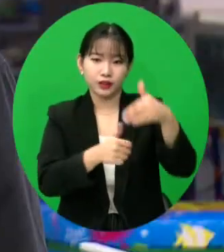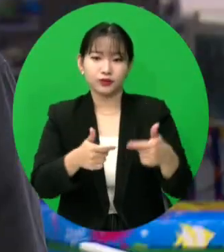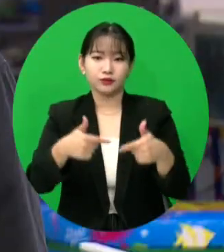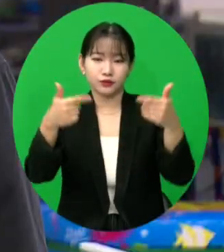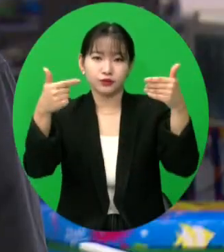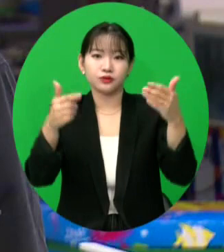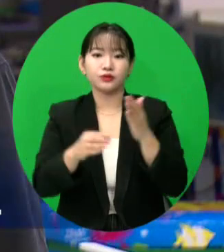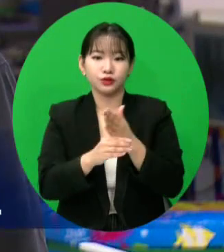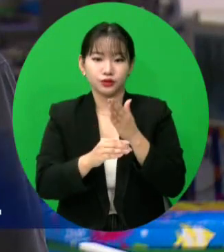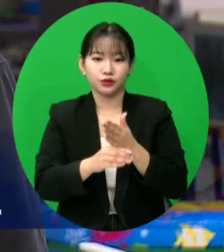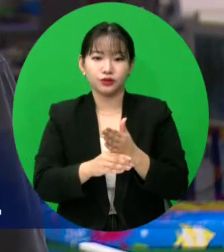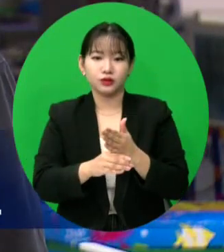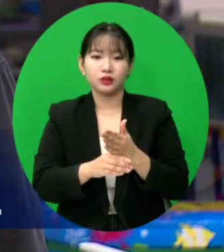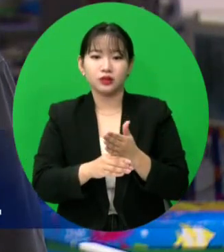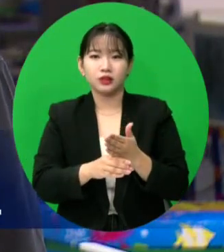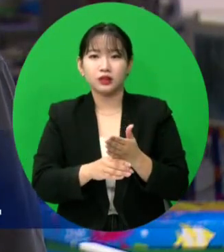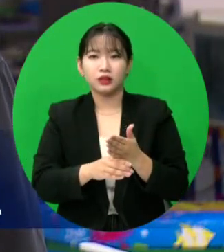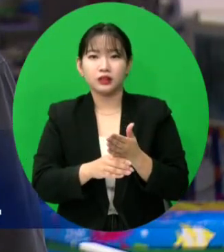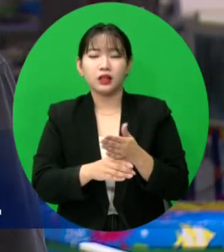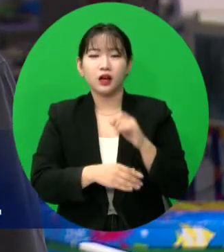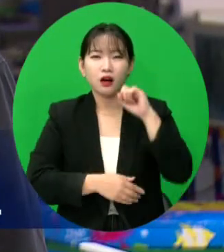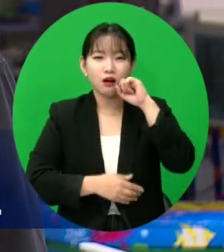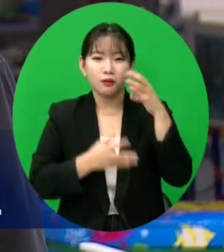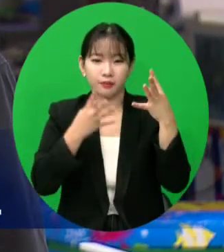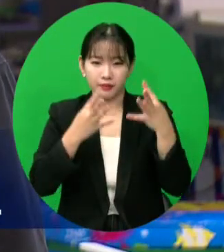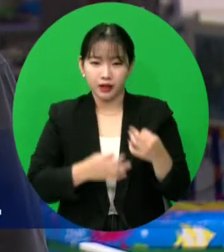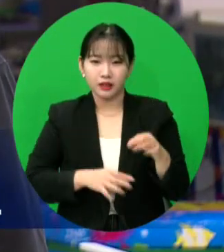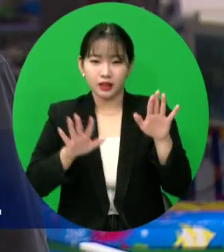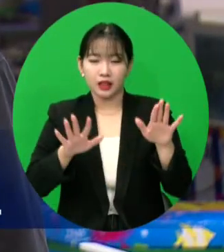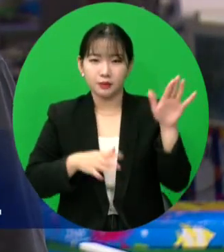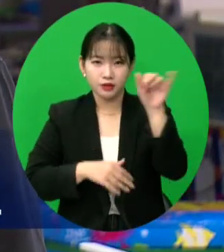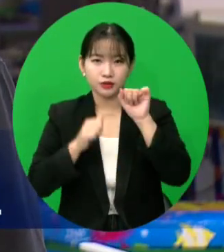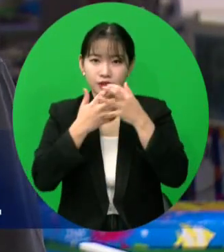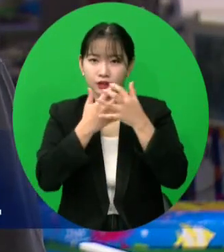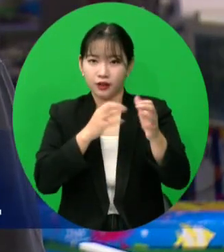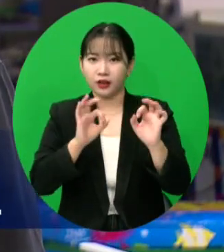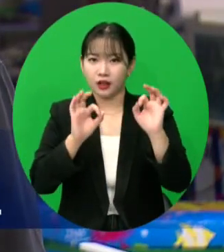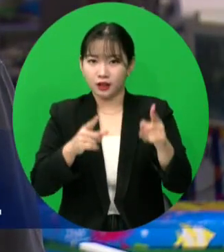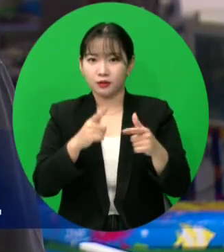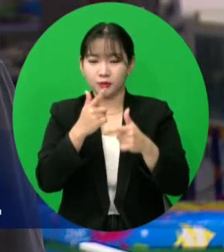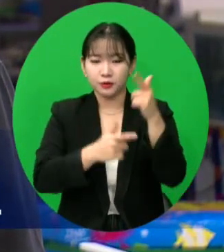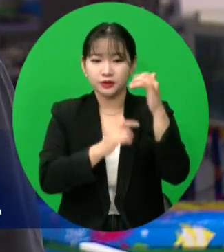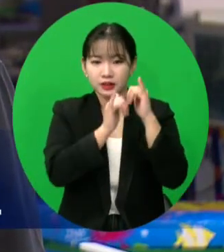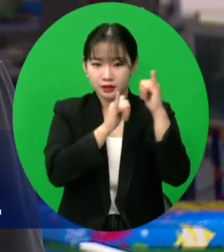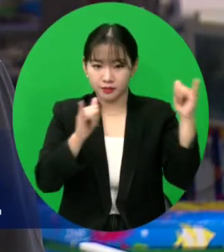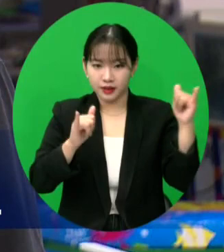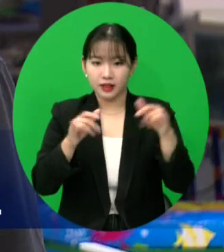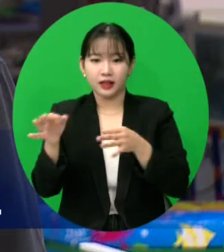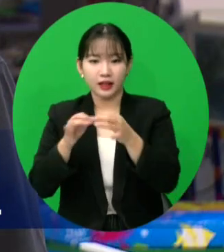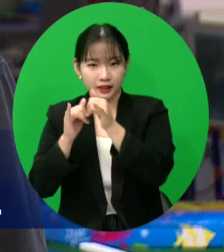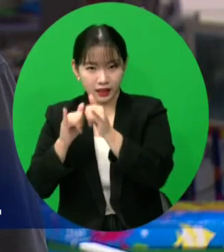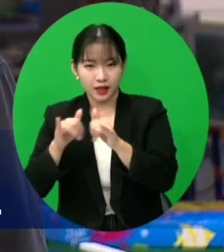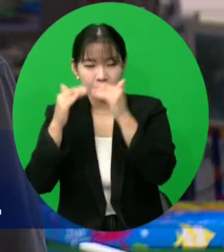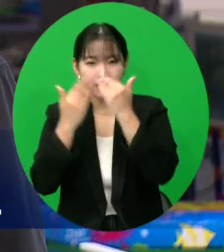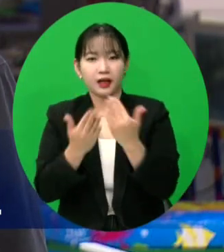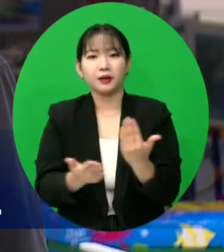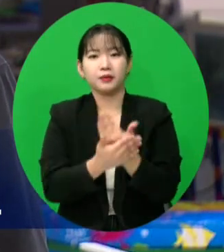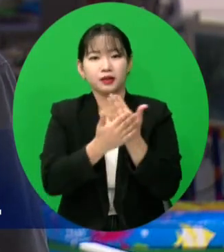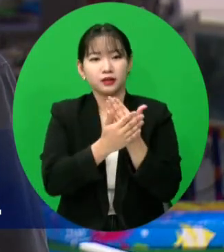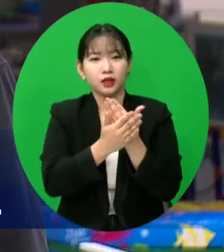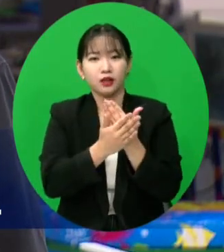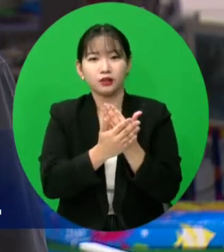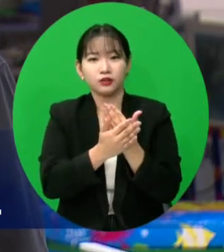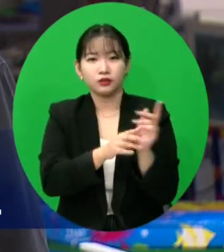한동안 되게 어려움이 있었습니다네 이번 전국체전을 계기로 저희 목포 시민분들 상인분들 모두 좀